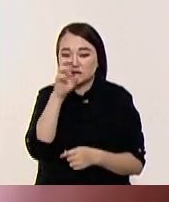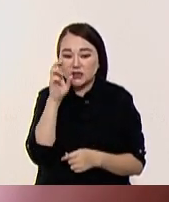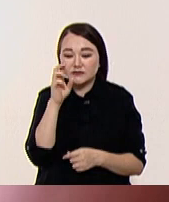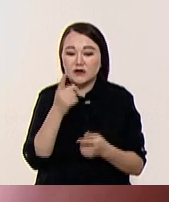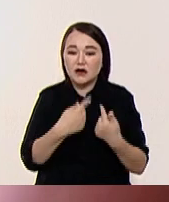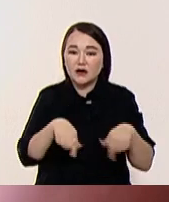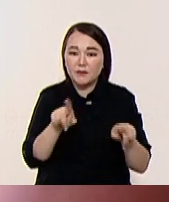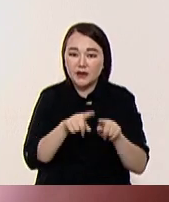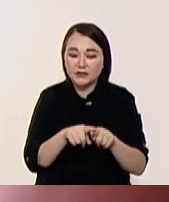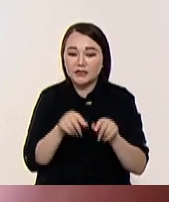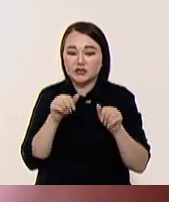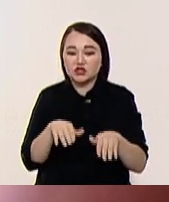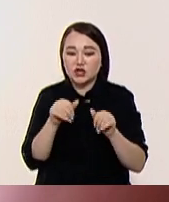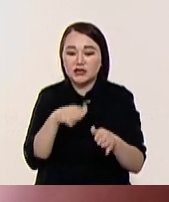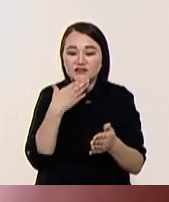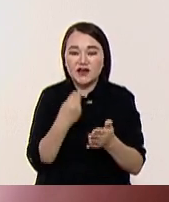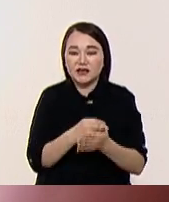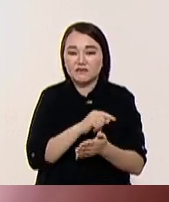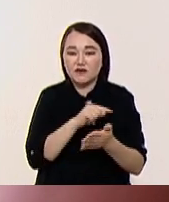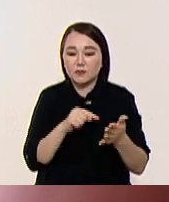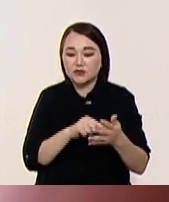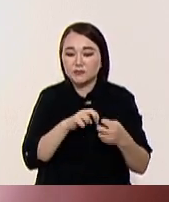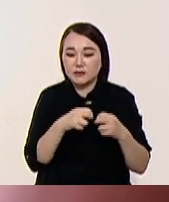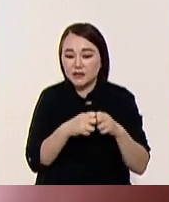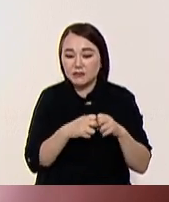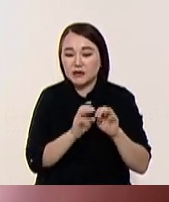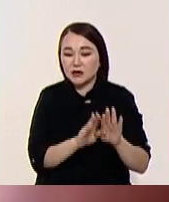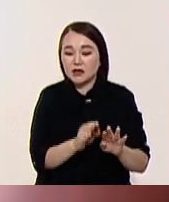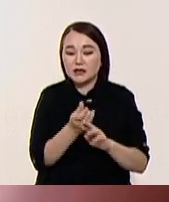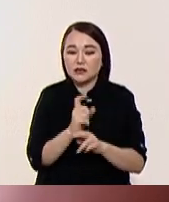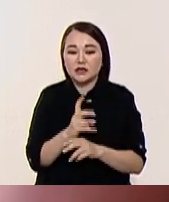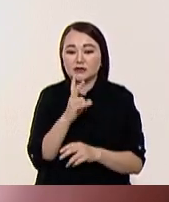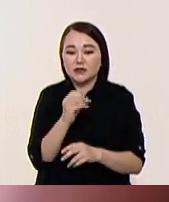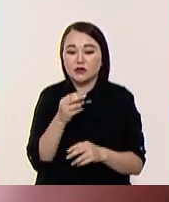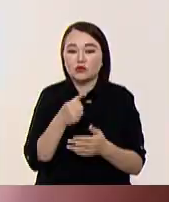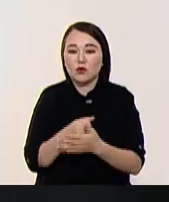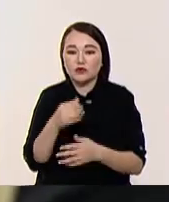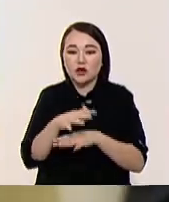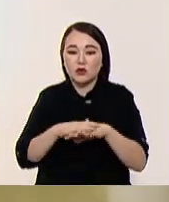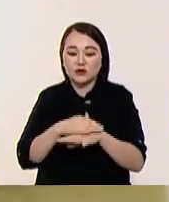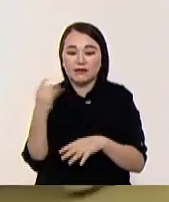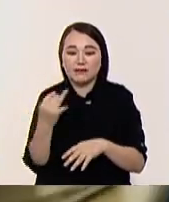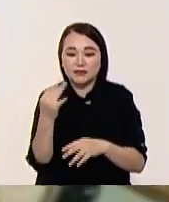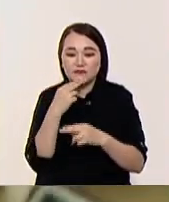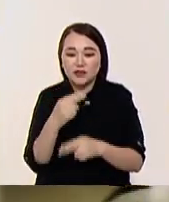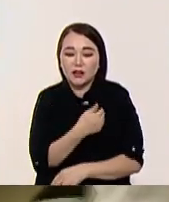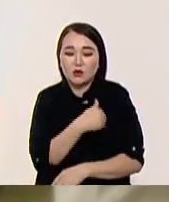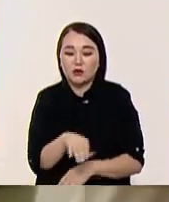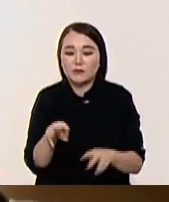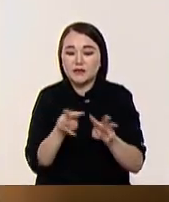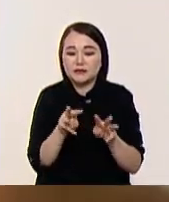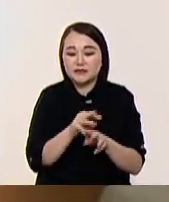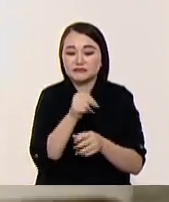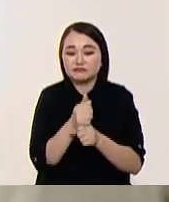квазигосударственных компаниях решали свои вопросы. Им было не до народных интересов. Заместитель премьер-министра